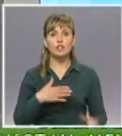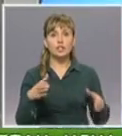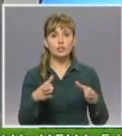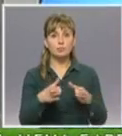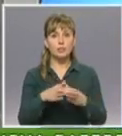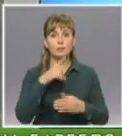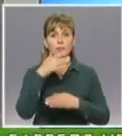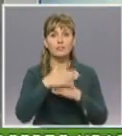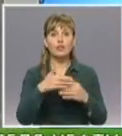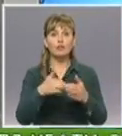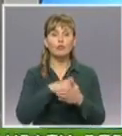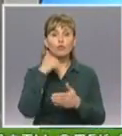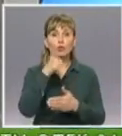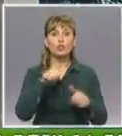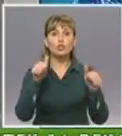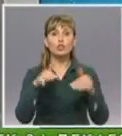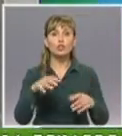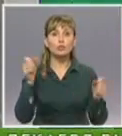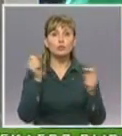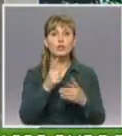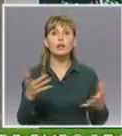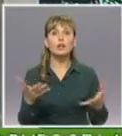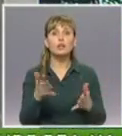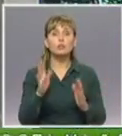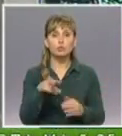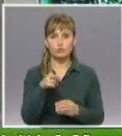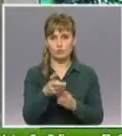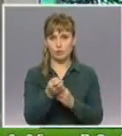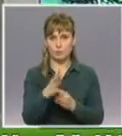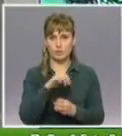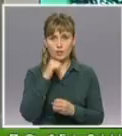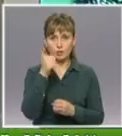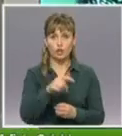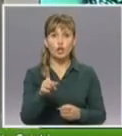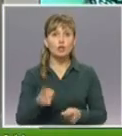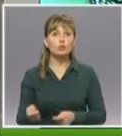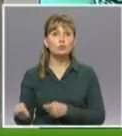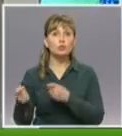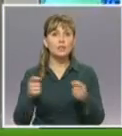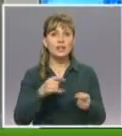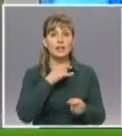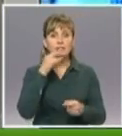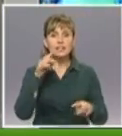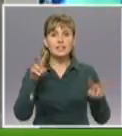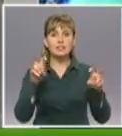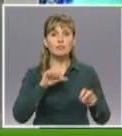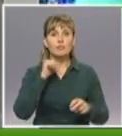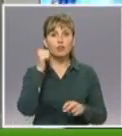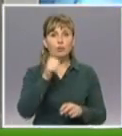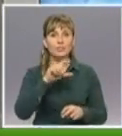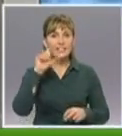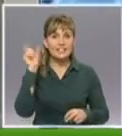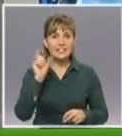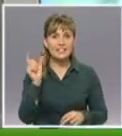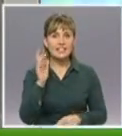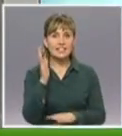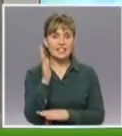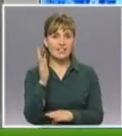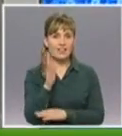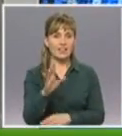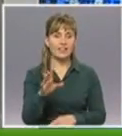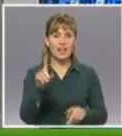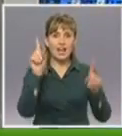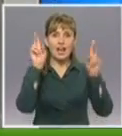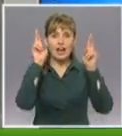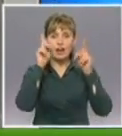Наши корреспонденты в преддверии Нового года решили узнать, каким же будет 2015, что принесет казахстанцам символ года